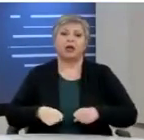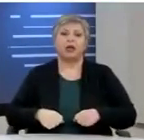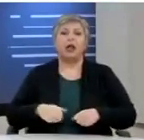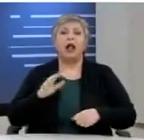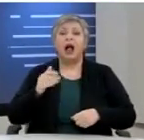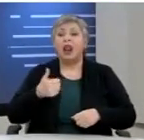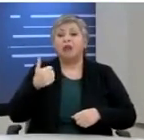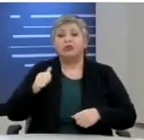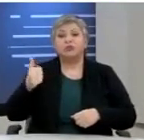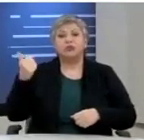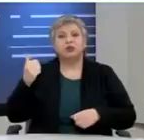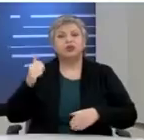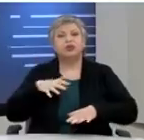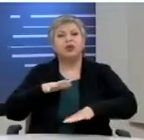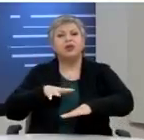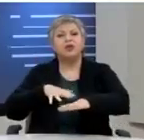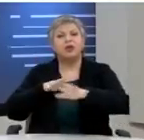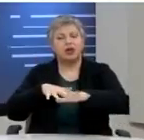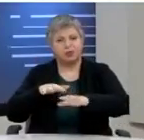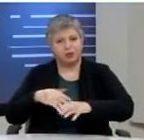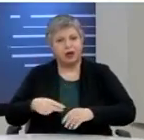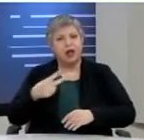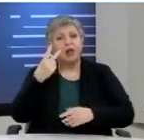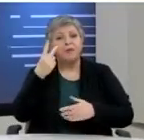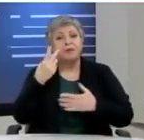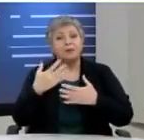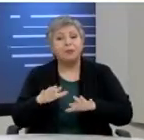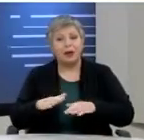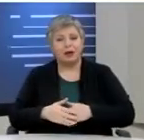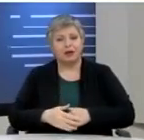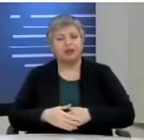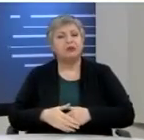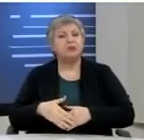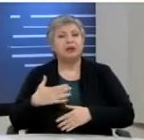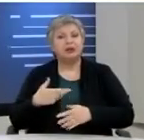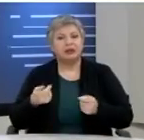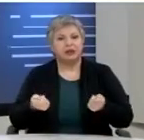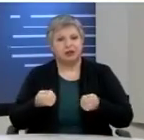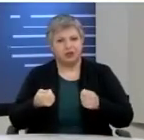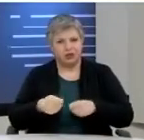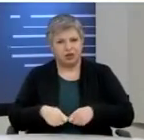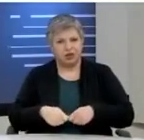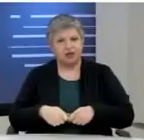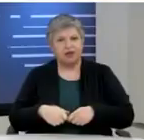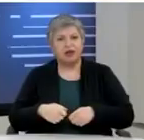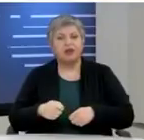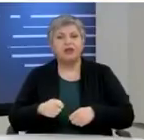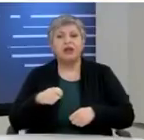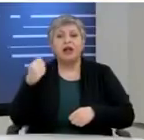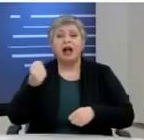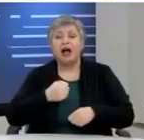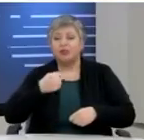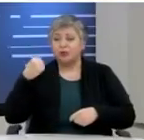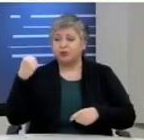προχθές γίναμε μάρτυρες γεγονότων πολιτικής ηγεμονίας της